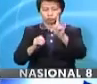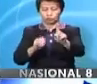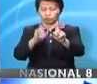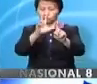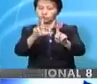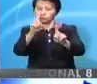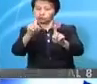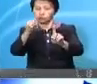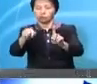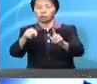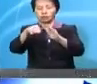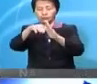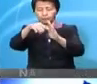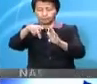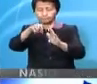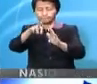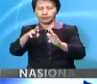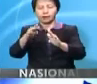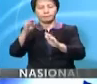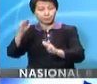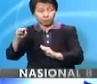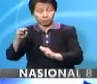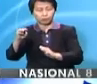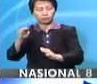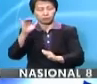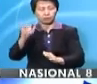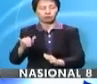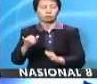131 parameter yang